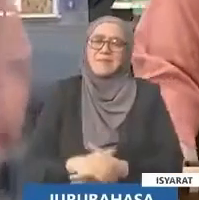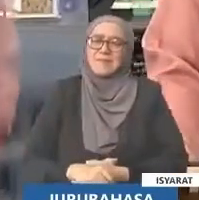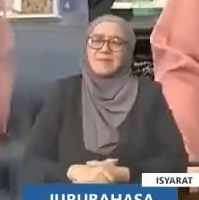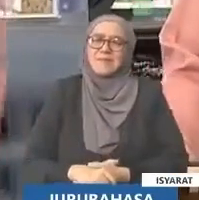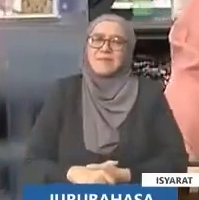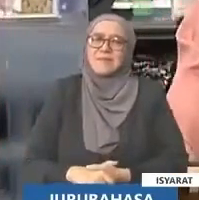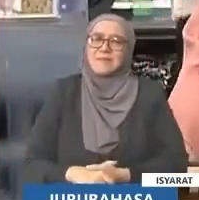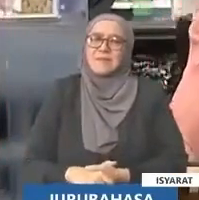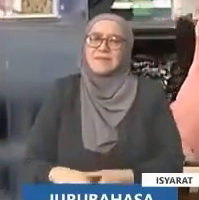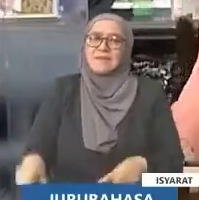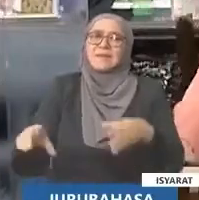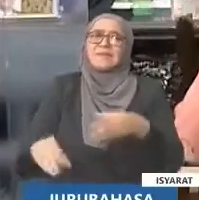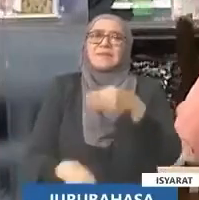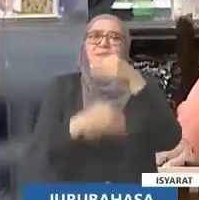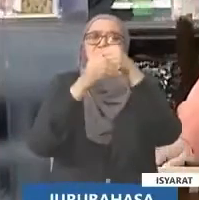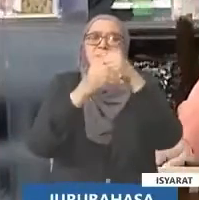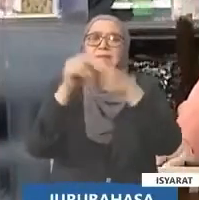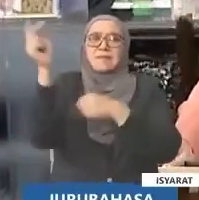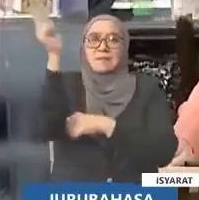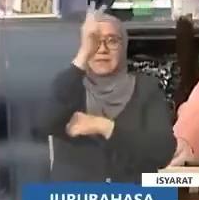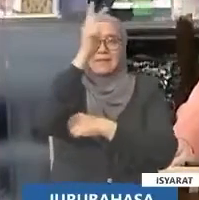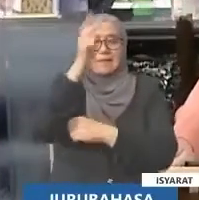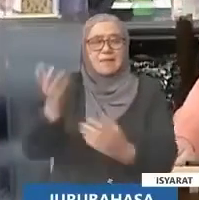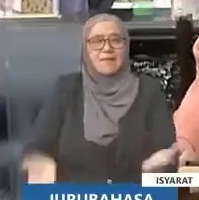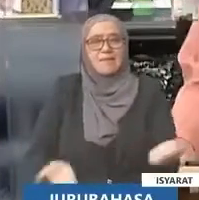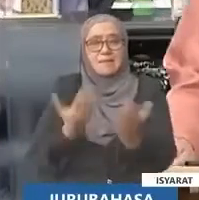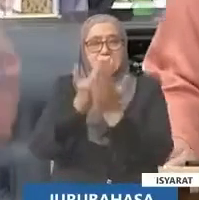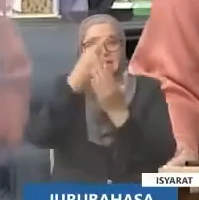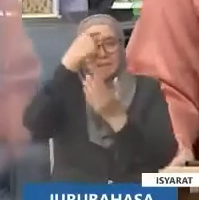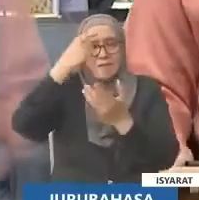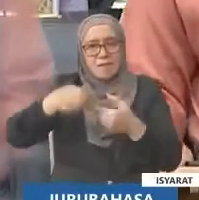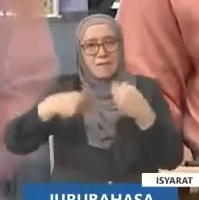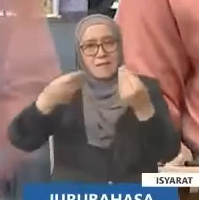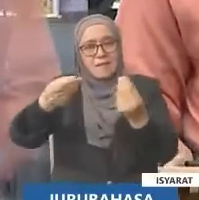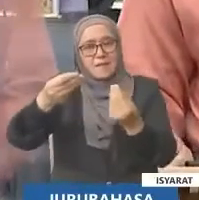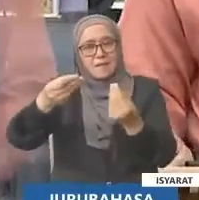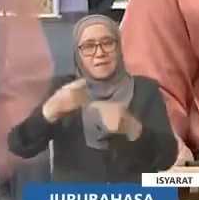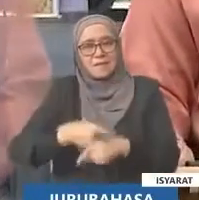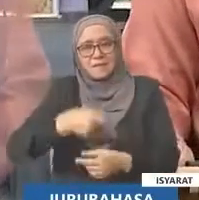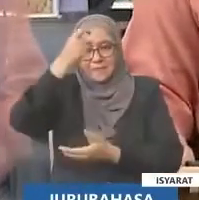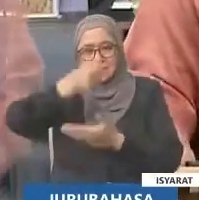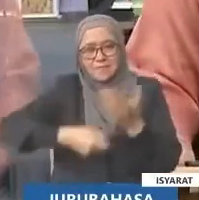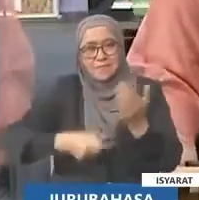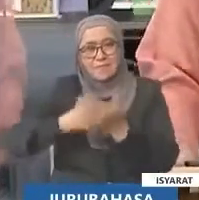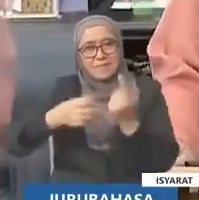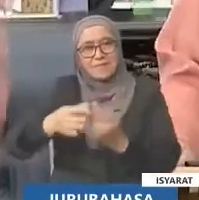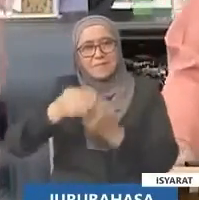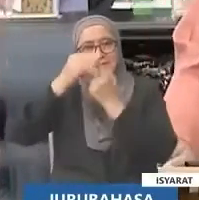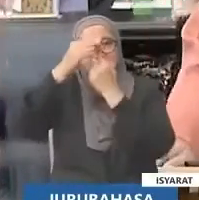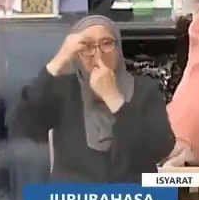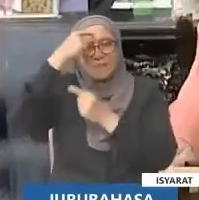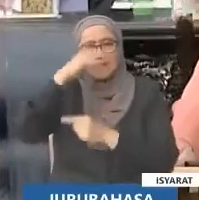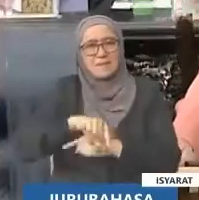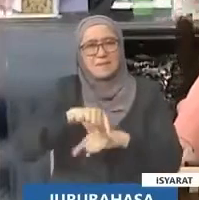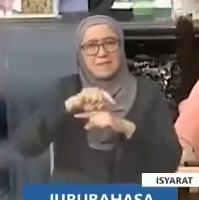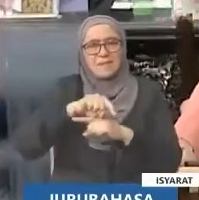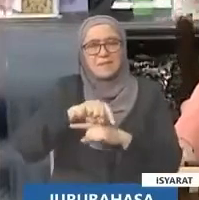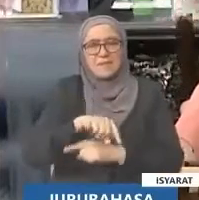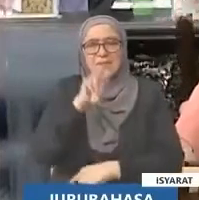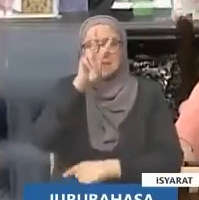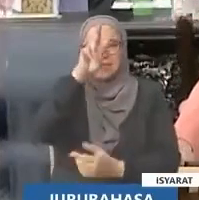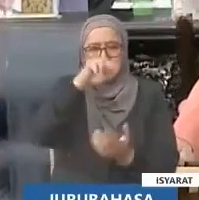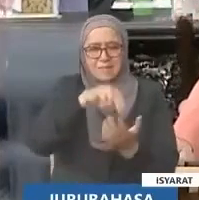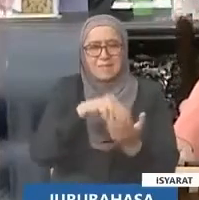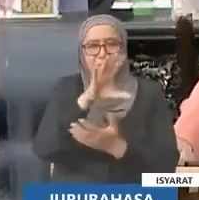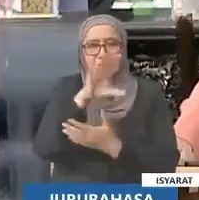Sebagai tambahan, kerajaan bercadang untuk melanjutkan pelepasan khas cukai pendapatan individu sehingga RM2,500 ke atas pembelian